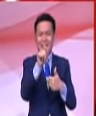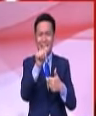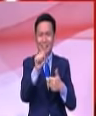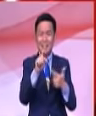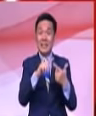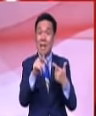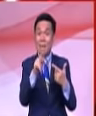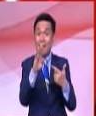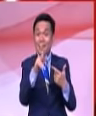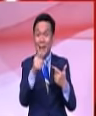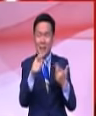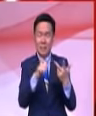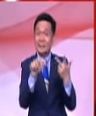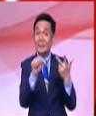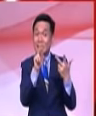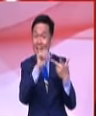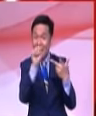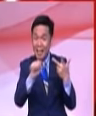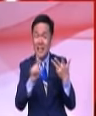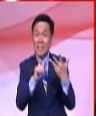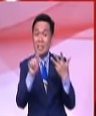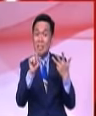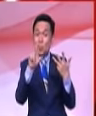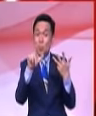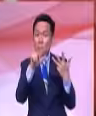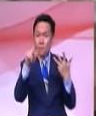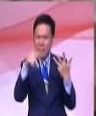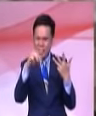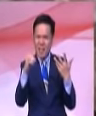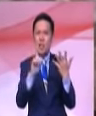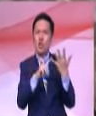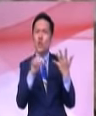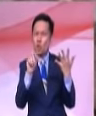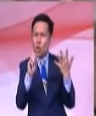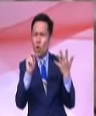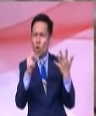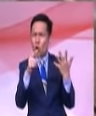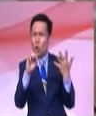Datu, Kota Marudu, Sandakan, Telupit dan Tongod.